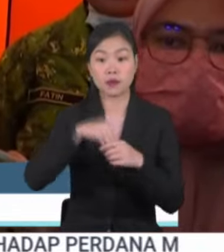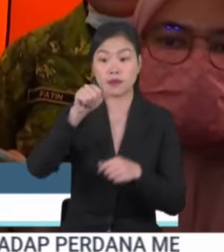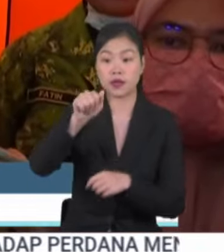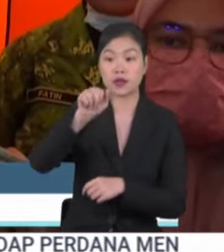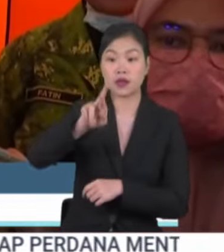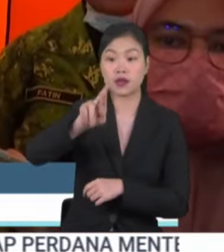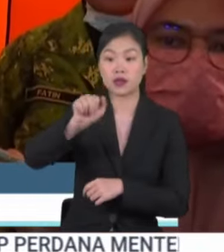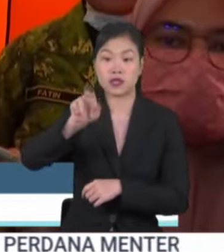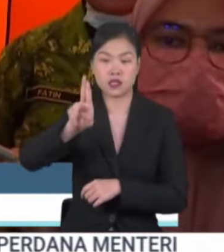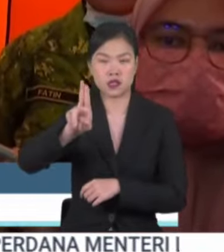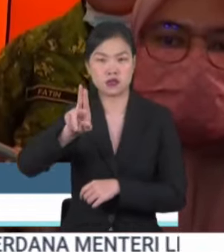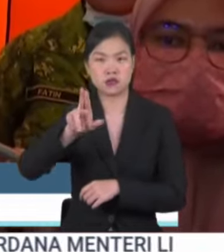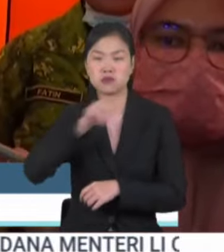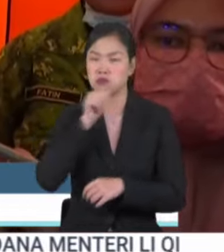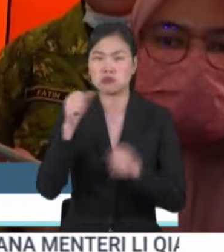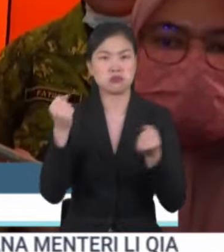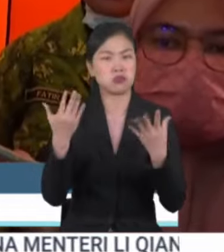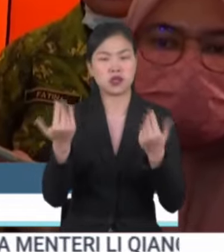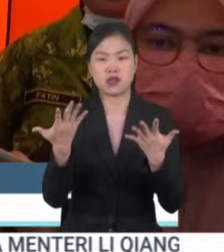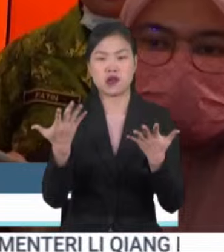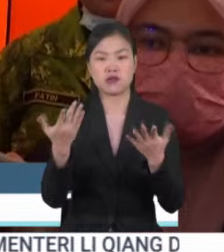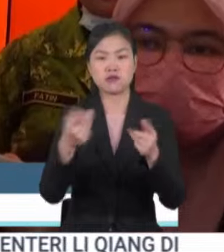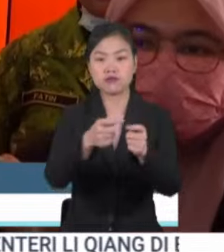tak banyak tempat yang terlibat dengan